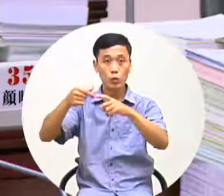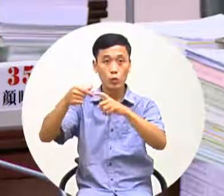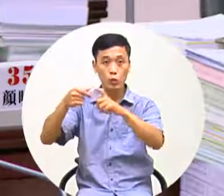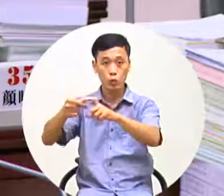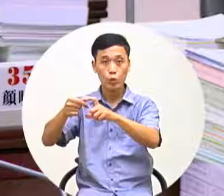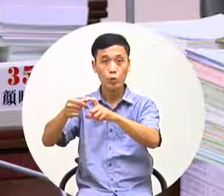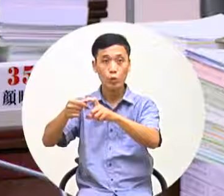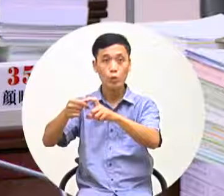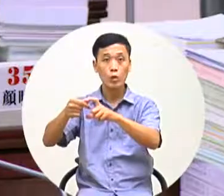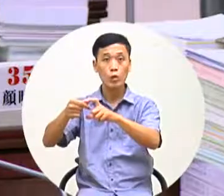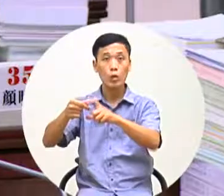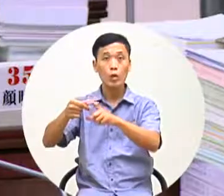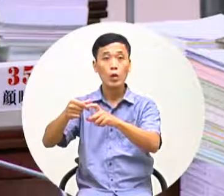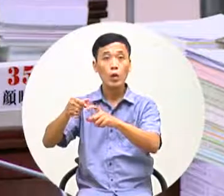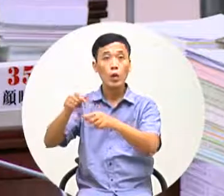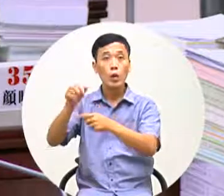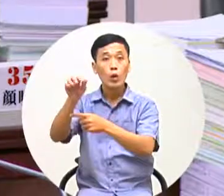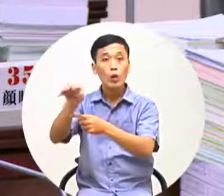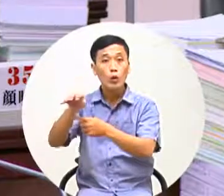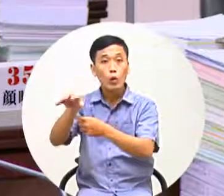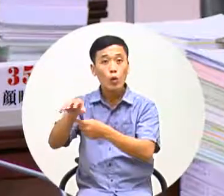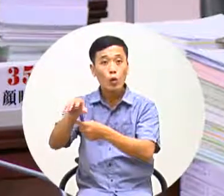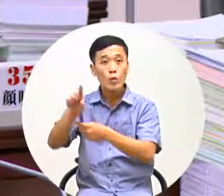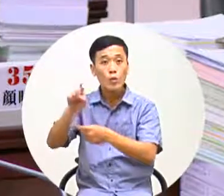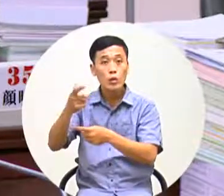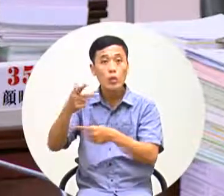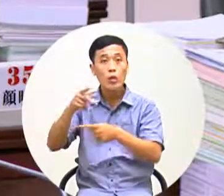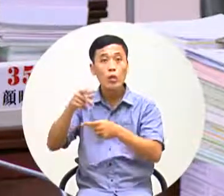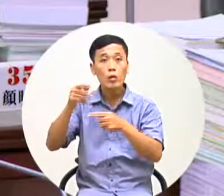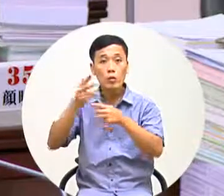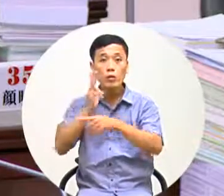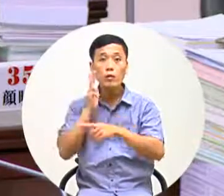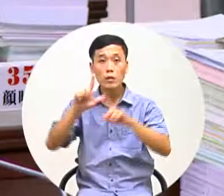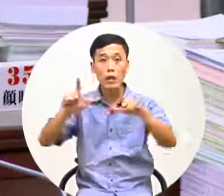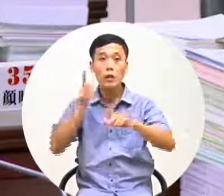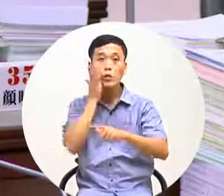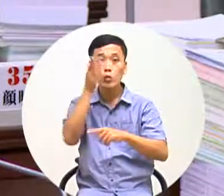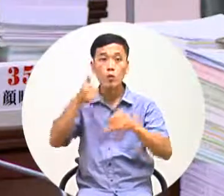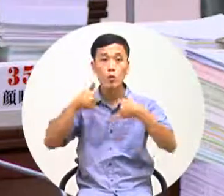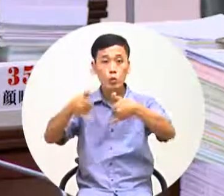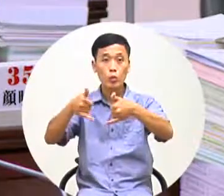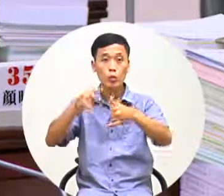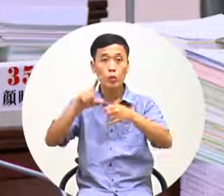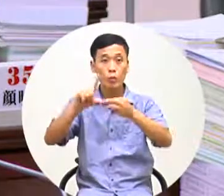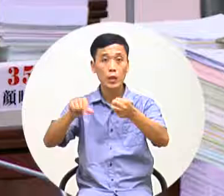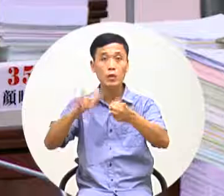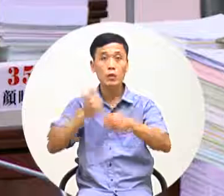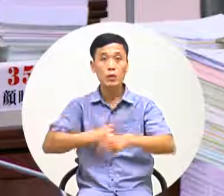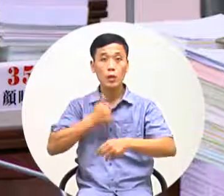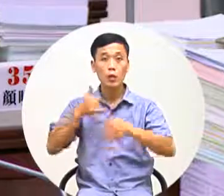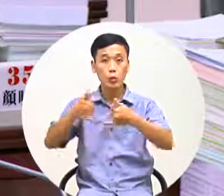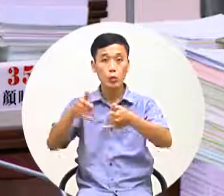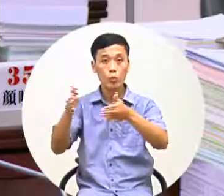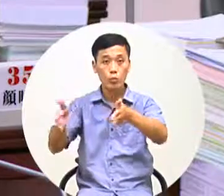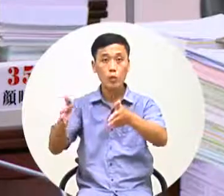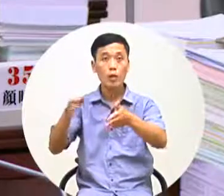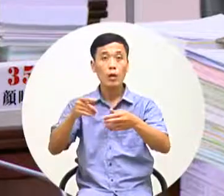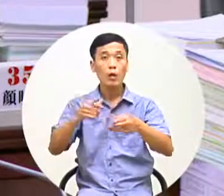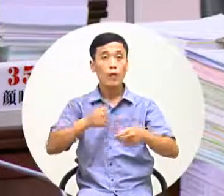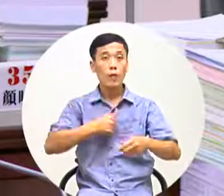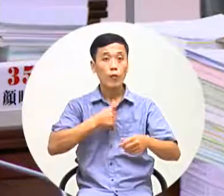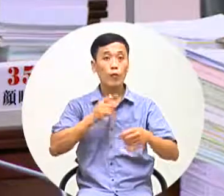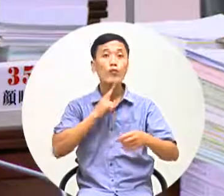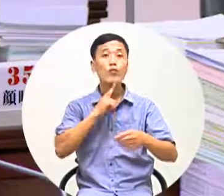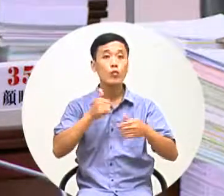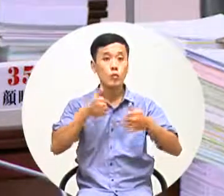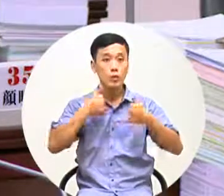龙胜路从大顺一路到明城四路段了、啊，富农路是从南平路到这个龙胜路段了、啊，东七街是